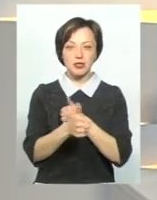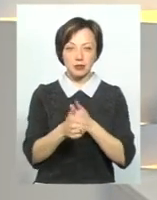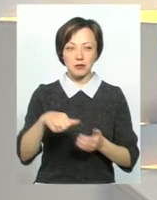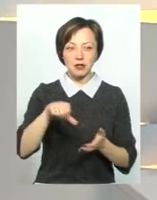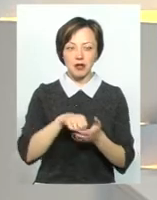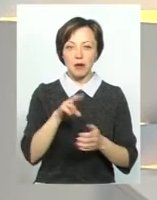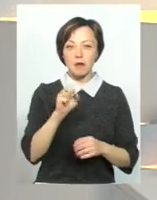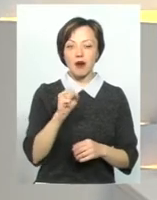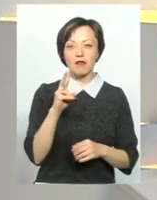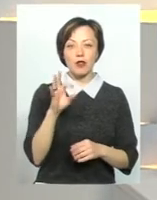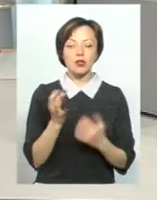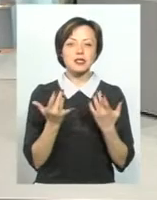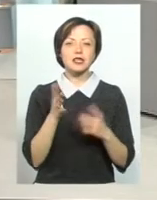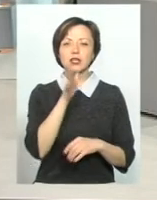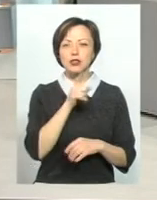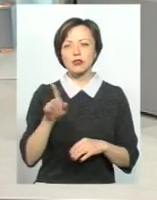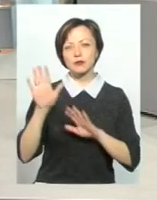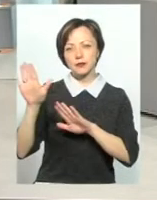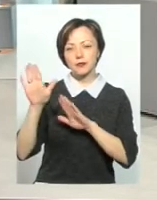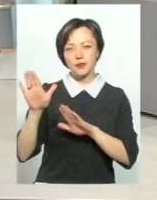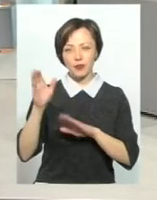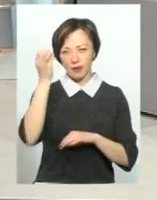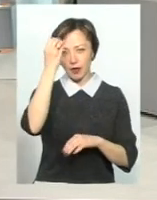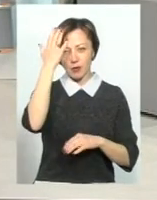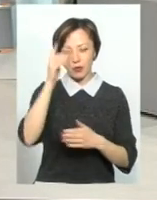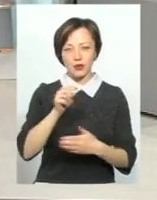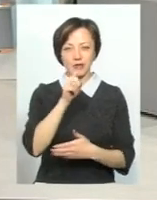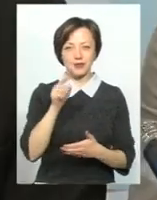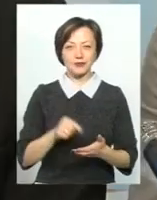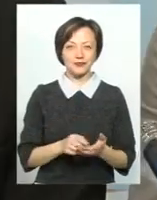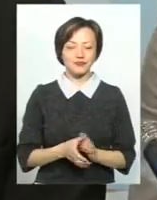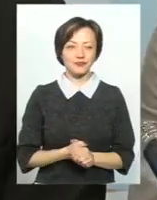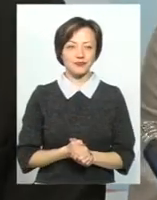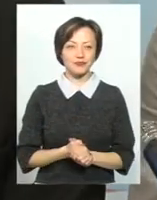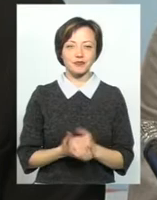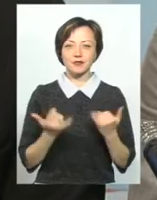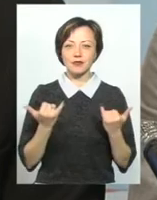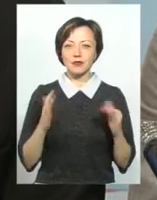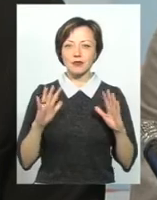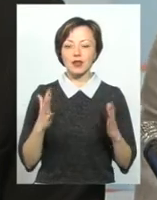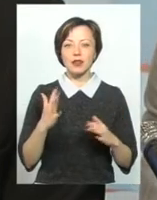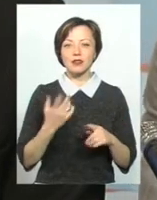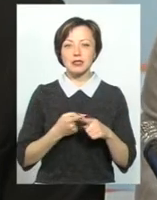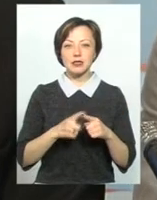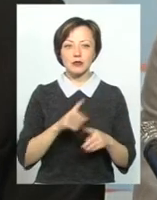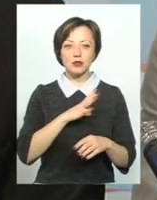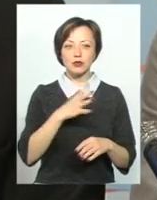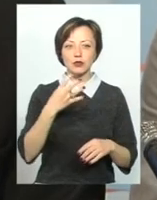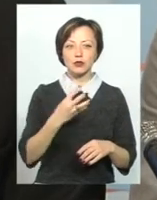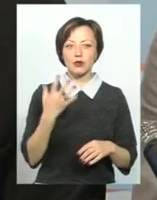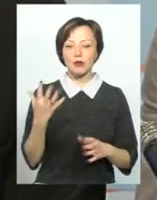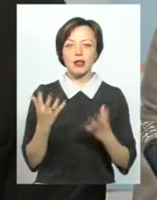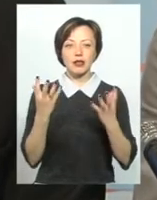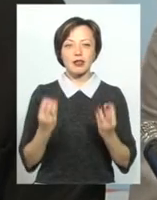представляючи Павла. Скільки часу ти пробув в Україні «Сонце, що сходить»? З цього разу це було 45